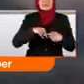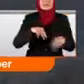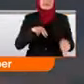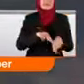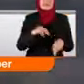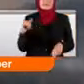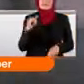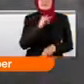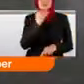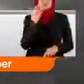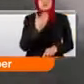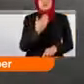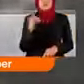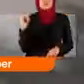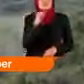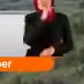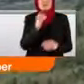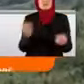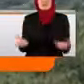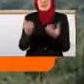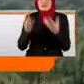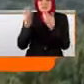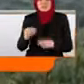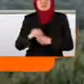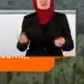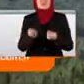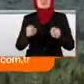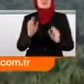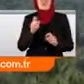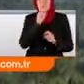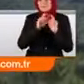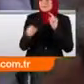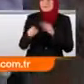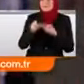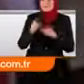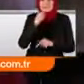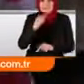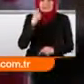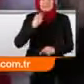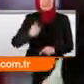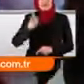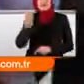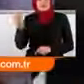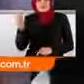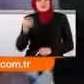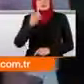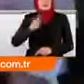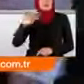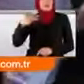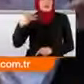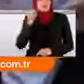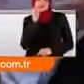uçaklar yangına müdahale etmiyor eleştirilerini bakanlar da yanıtladı Cumhurbaşkanı Erdoğan da ancak CHP Genel